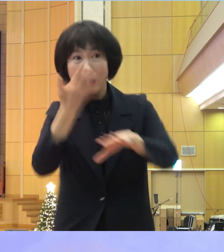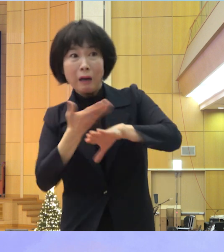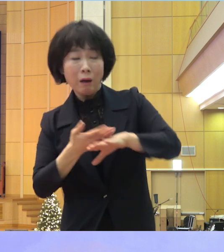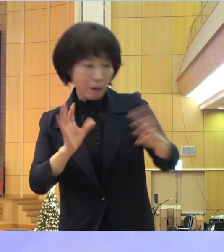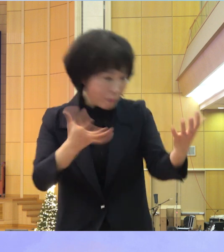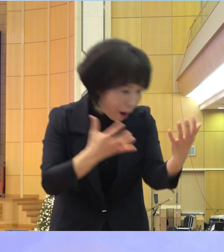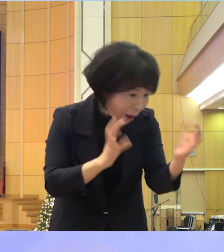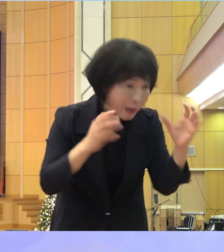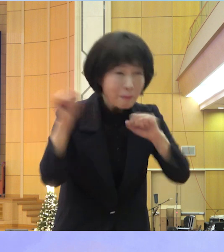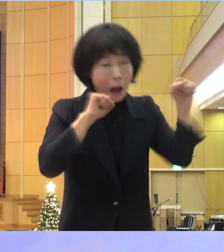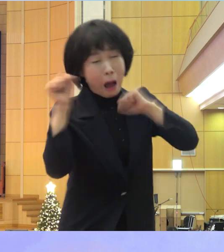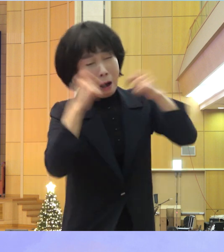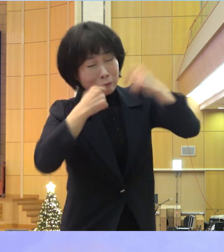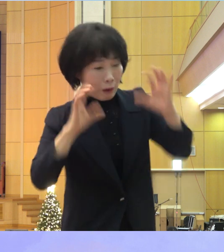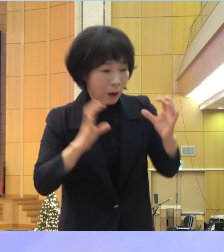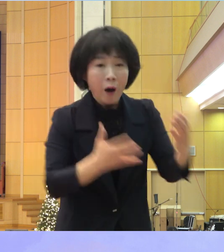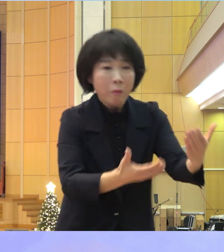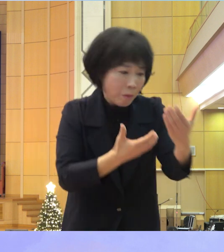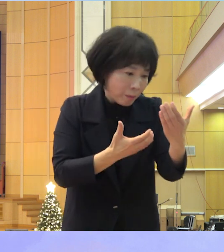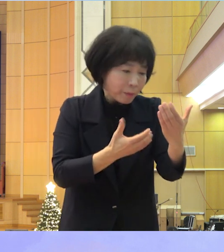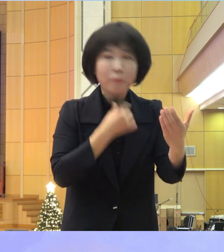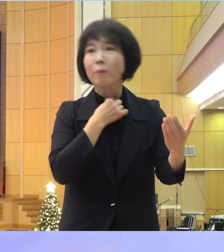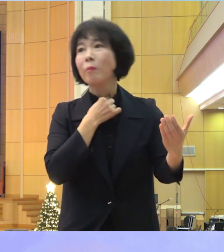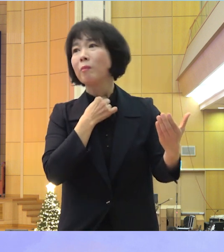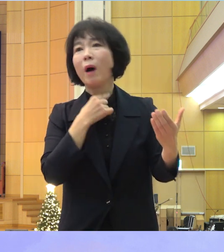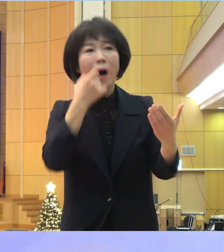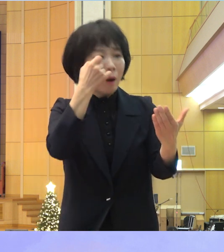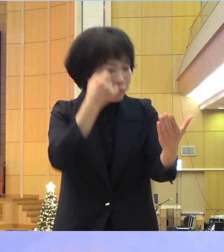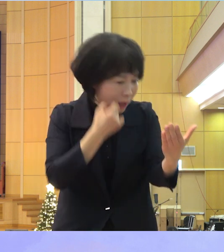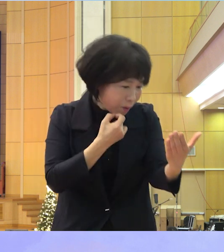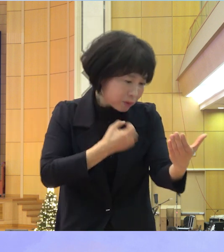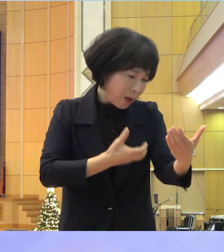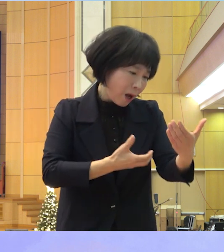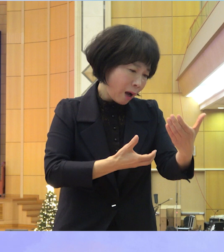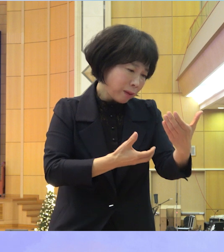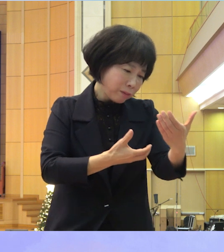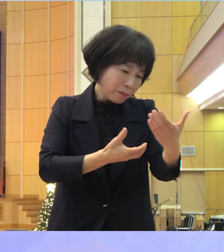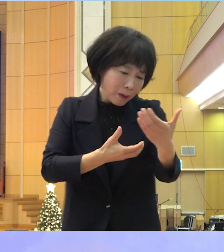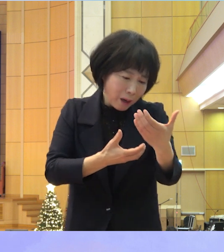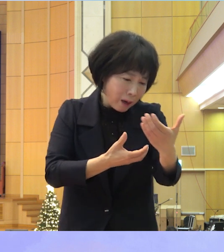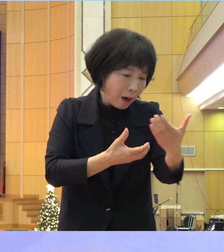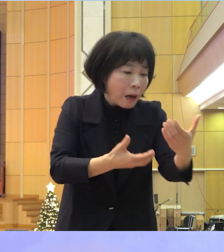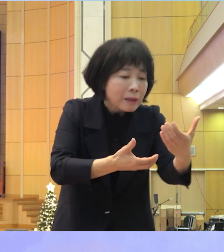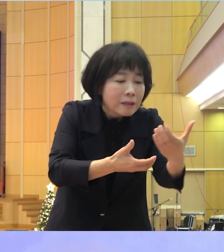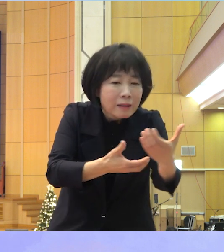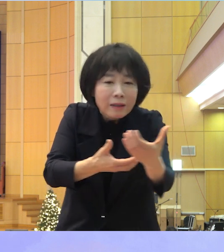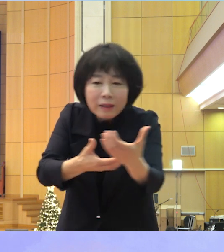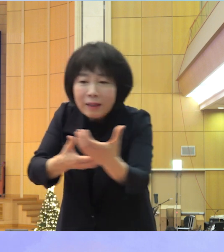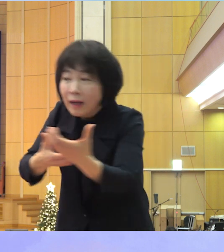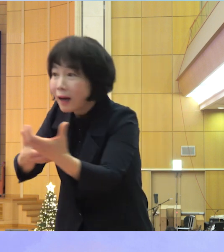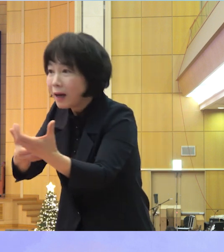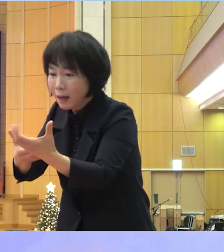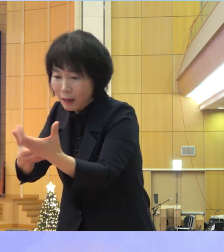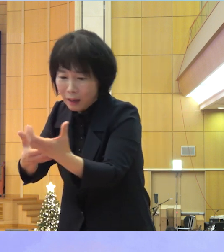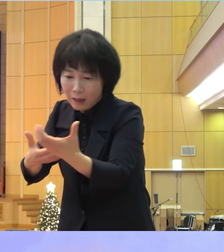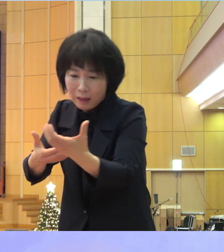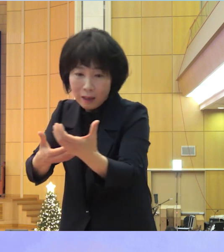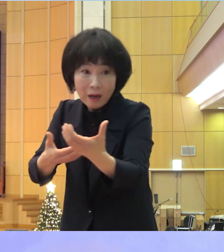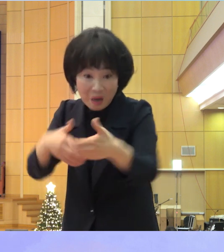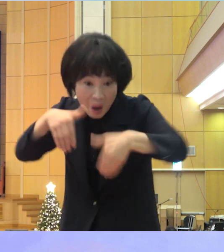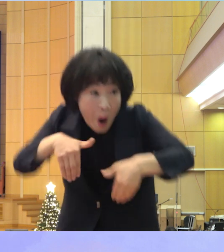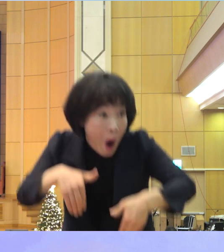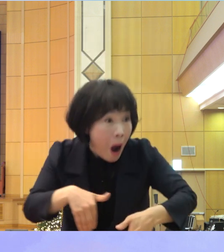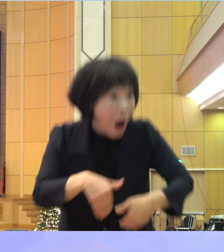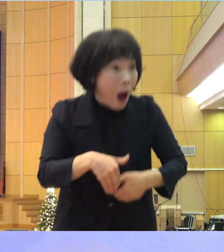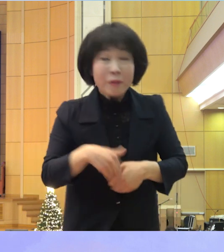쳐다보고 응하고 막 울으니까 불쌍한 마음이 생겨서 그 아이를 데리고 들어갔는데, 여종들이 하는 말이,